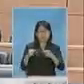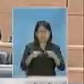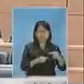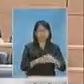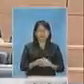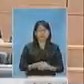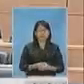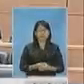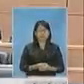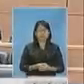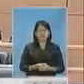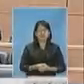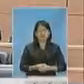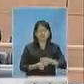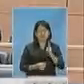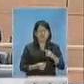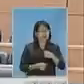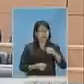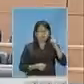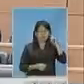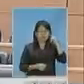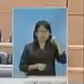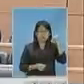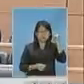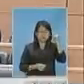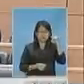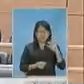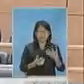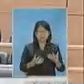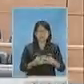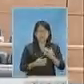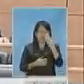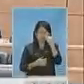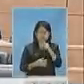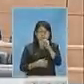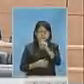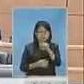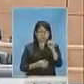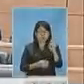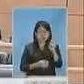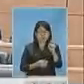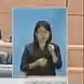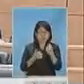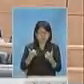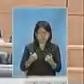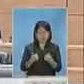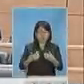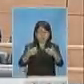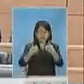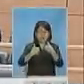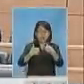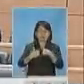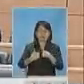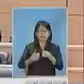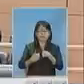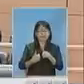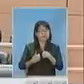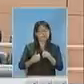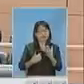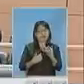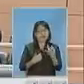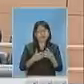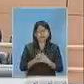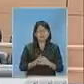ทั้งๆที่ผมไม่อาจเข้าใจเลยว่าได้เลยว่าสมาชิกที่ลุกขึ้นมาอภิปรายเมื่อกี้นี่ประท้วงหรือ